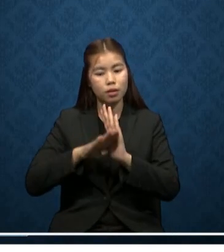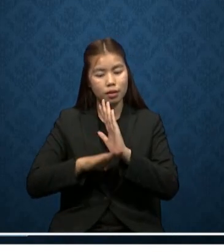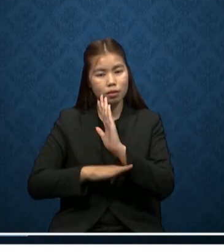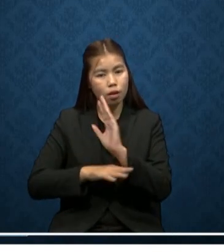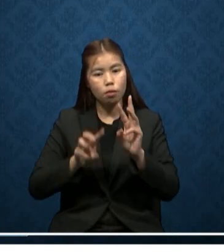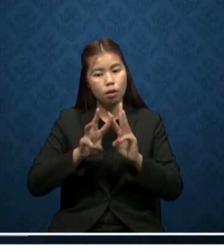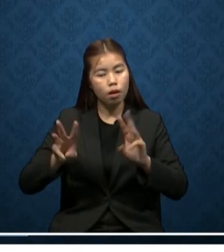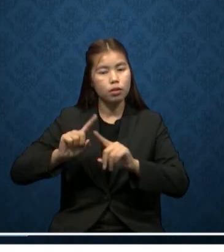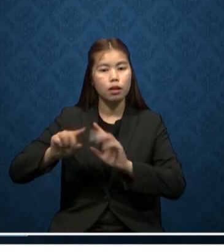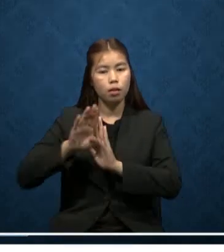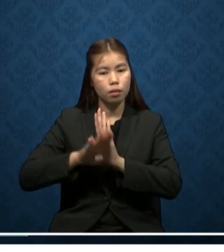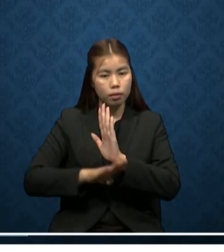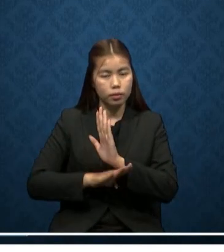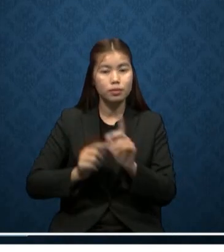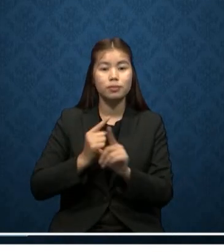ครับ